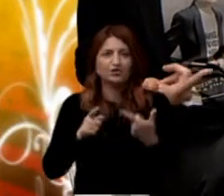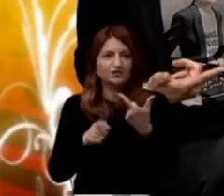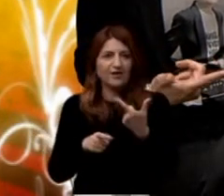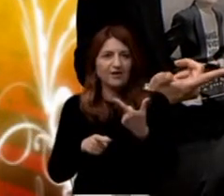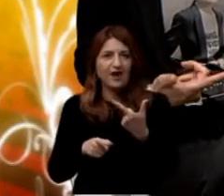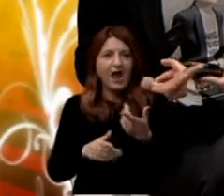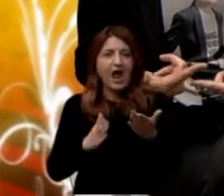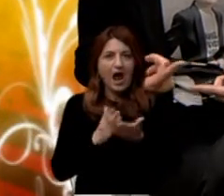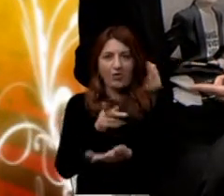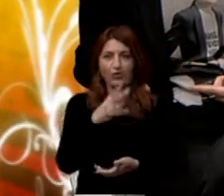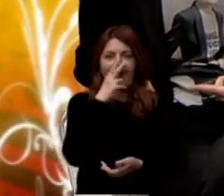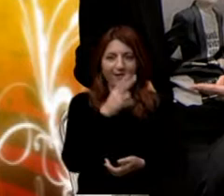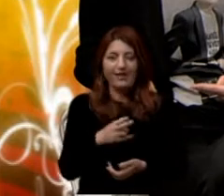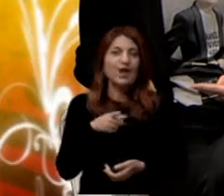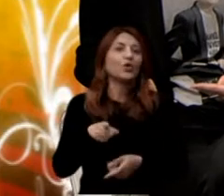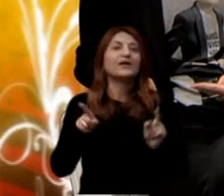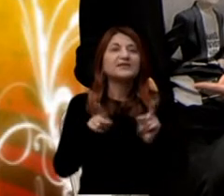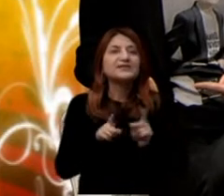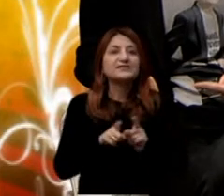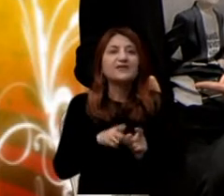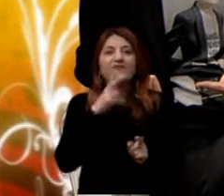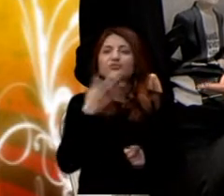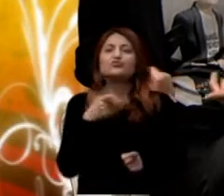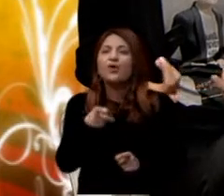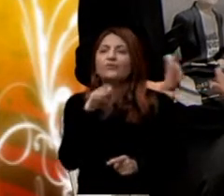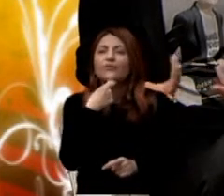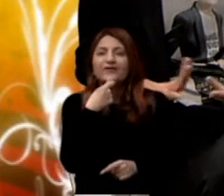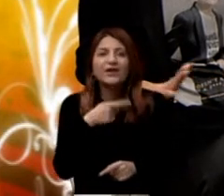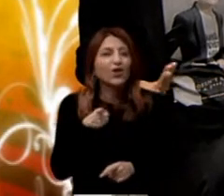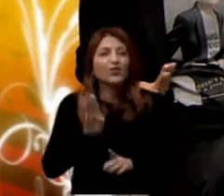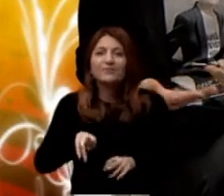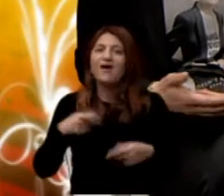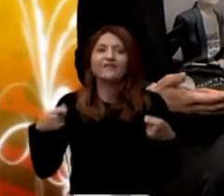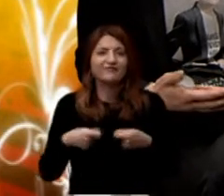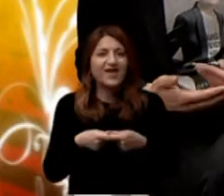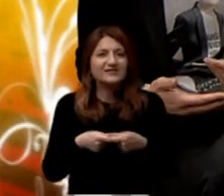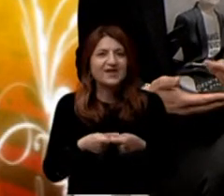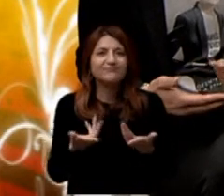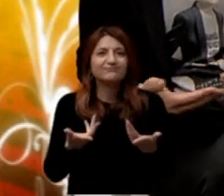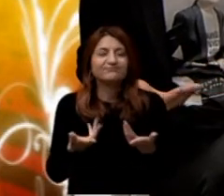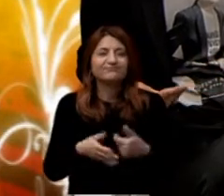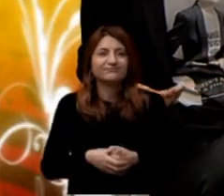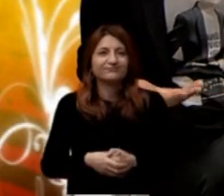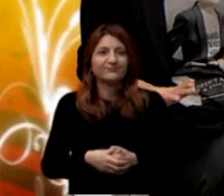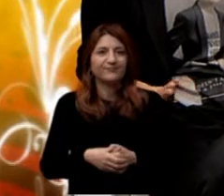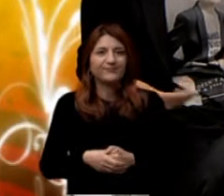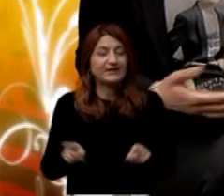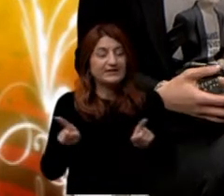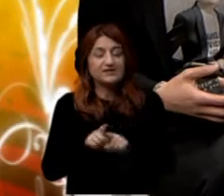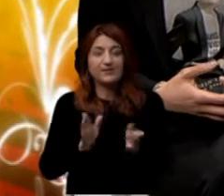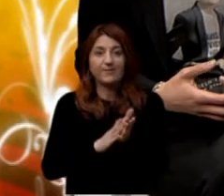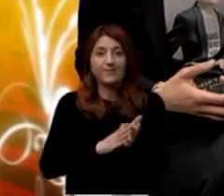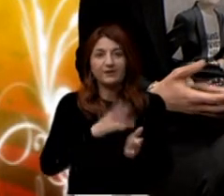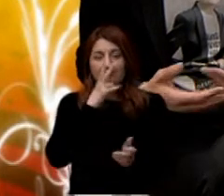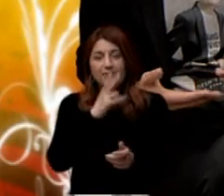koje, kada mjerimo te funkcije, mi posredno isto mjerimo i njihovu nutritivnu, znači njihovo stanje uhranjenosti. Isto tako mjerimo i,